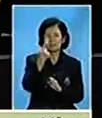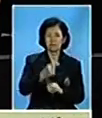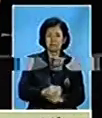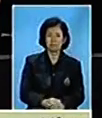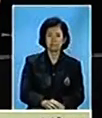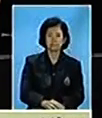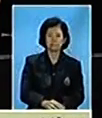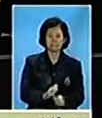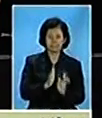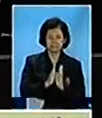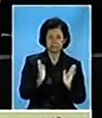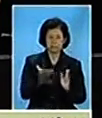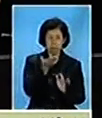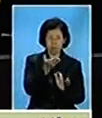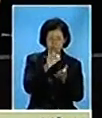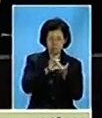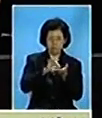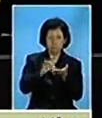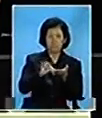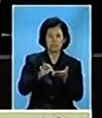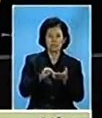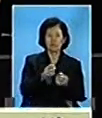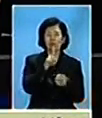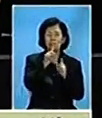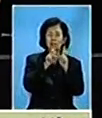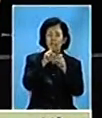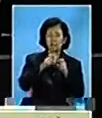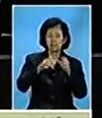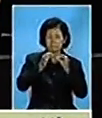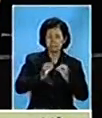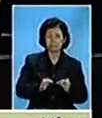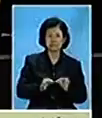ครับก็บันทึกไว้นะครับเพราะฉะนั้นผมไม่มีการถามมตินะครับต่อไปฮะ